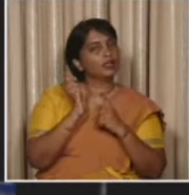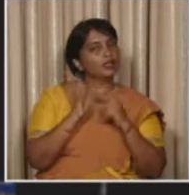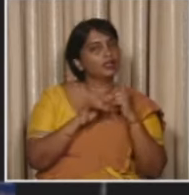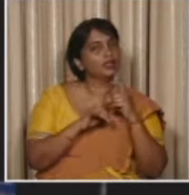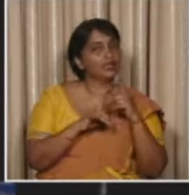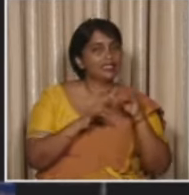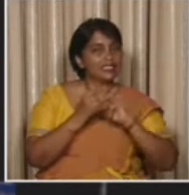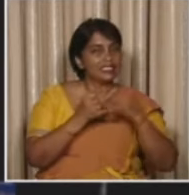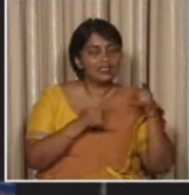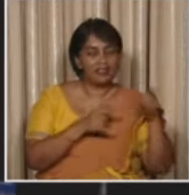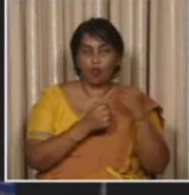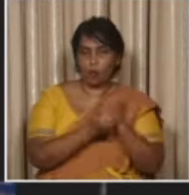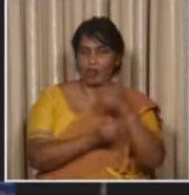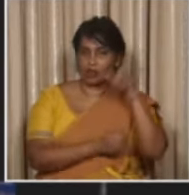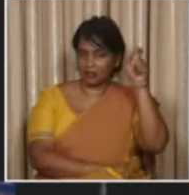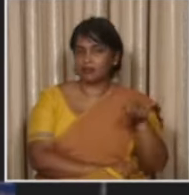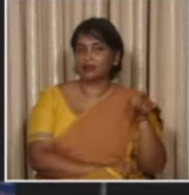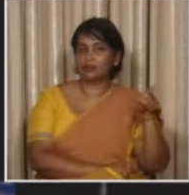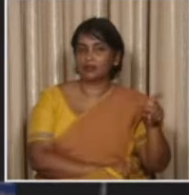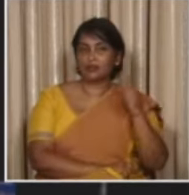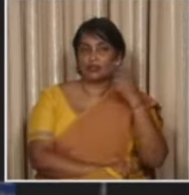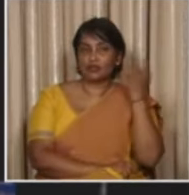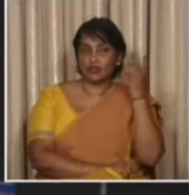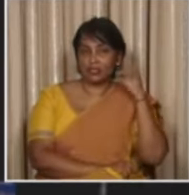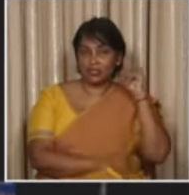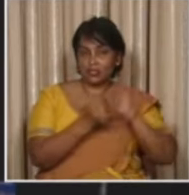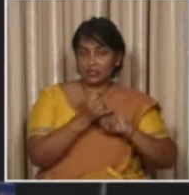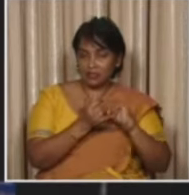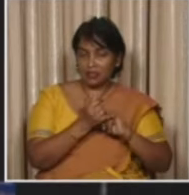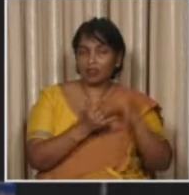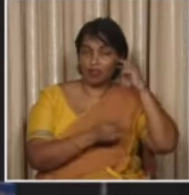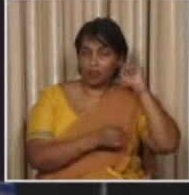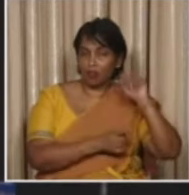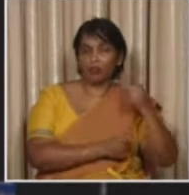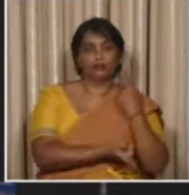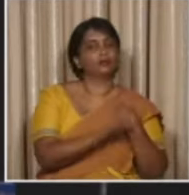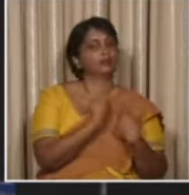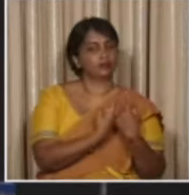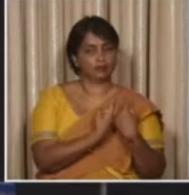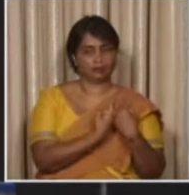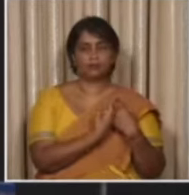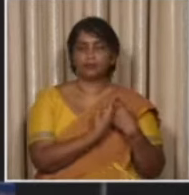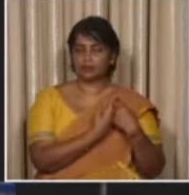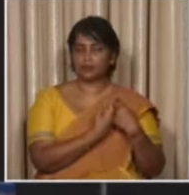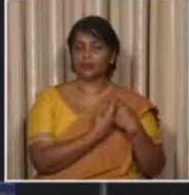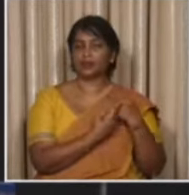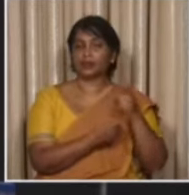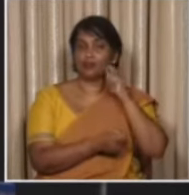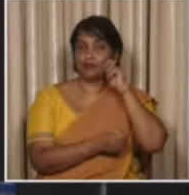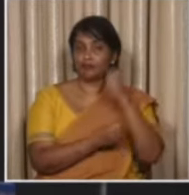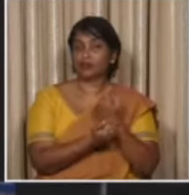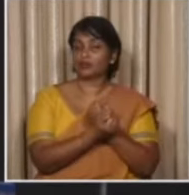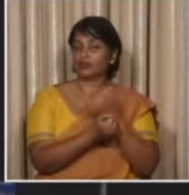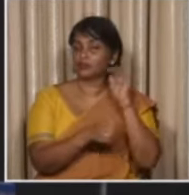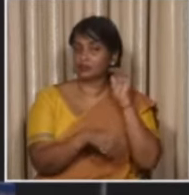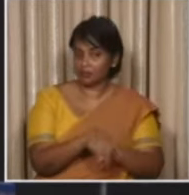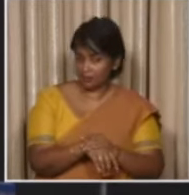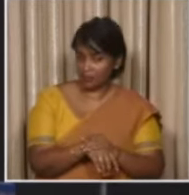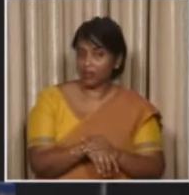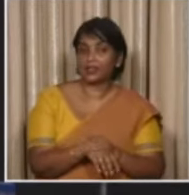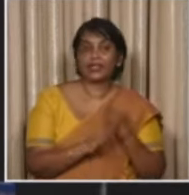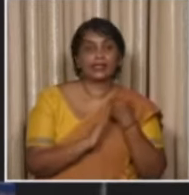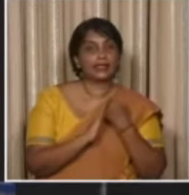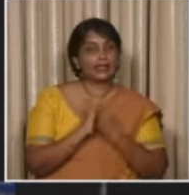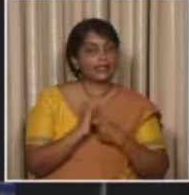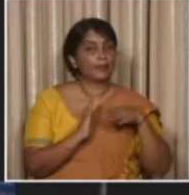നിലധാരിയ തമായി മേ സഹറാൻ പിലിബന്ധവ പരീക്ഷണ കരേ സഹറാൻ അത്തടങ്കുവട ഗന്ന